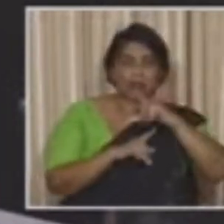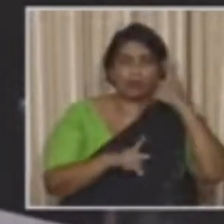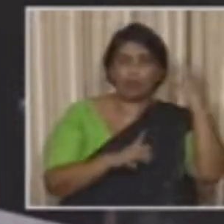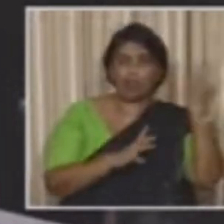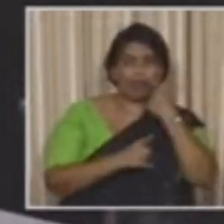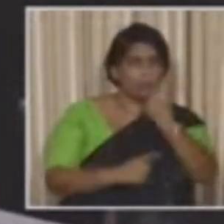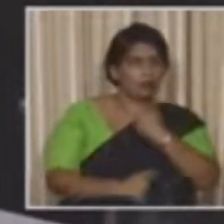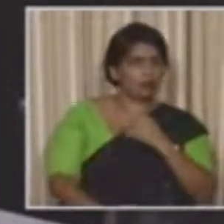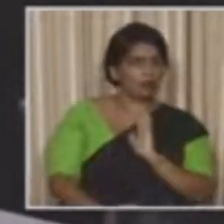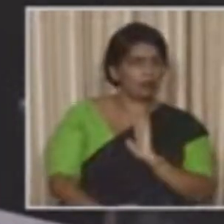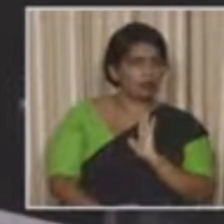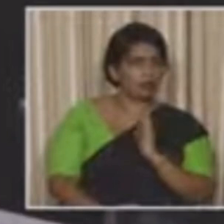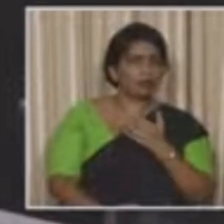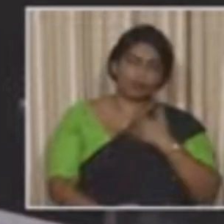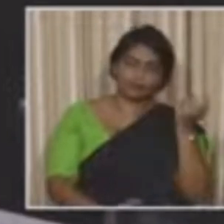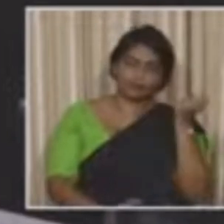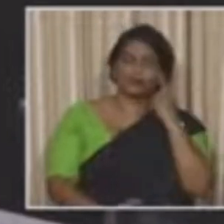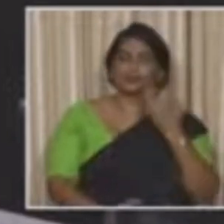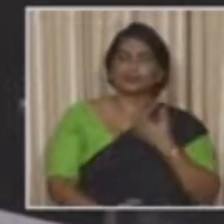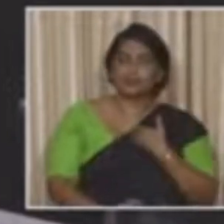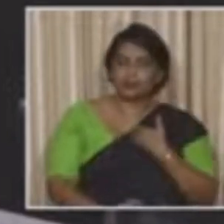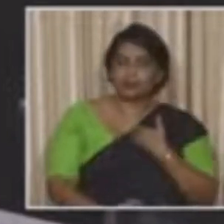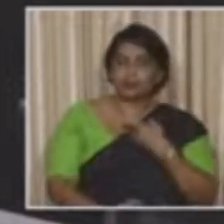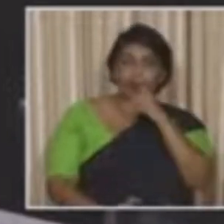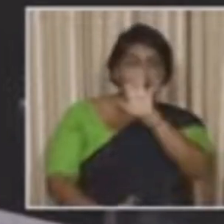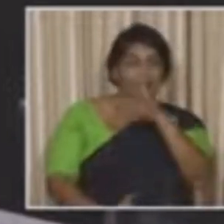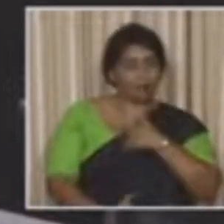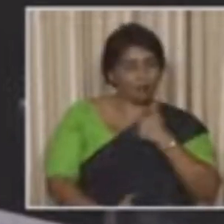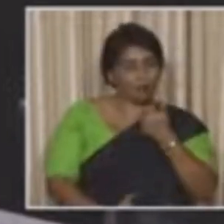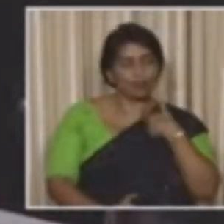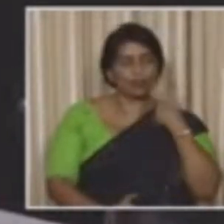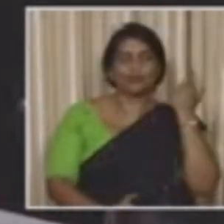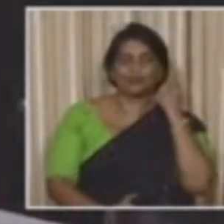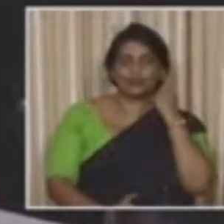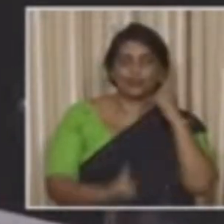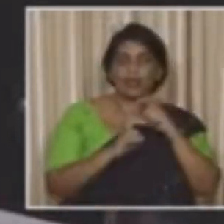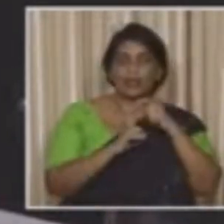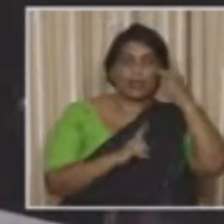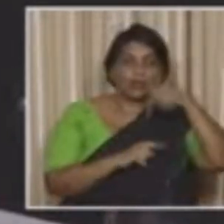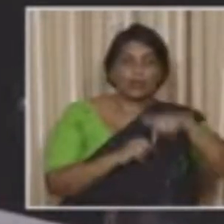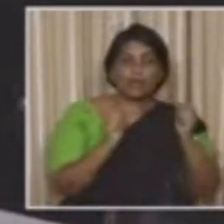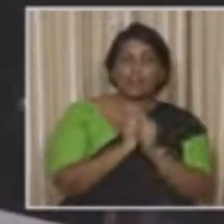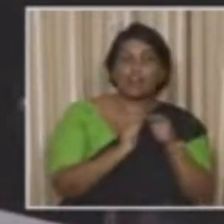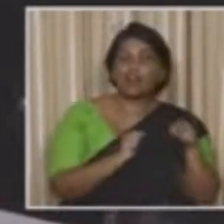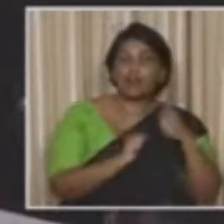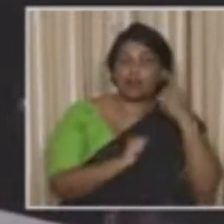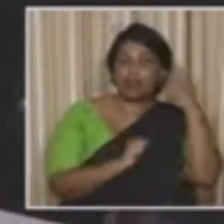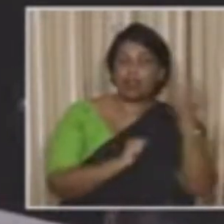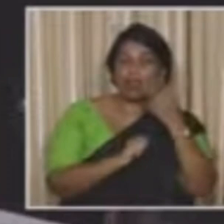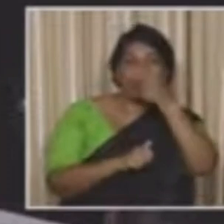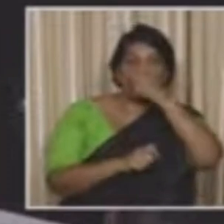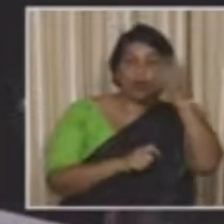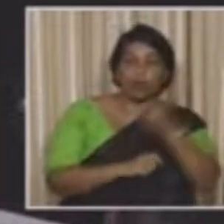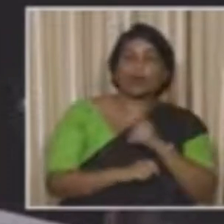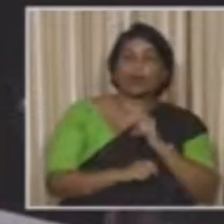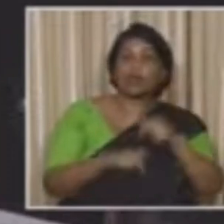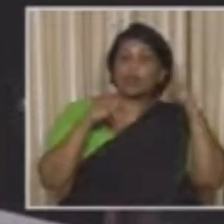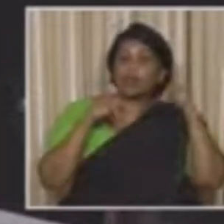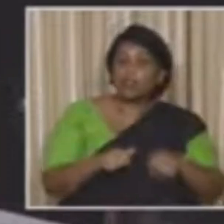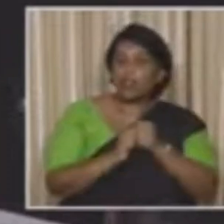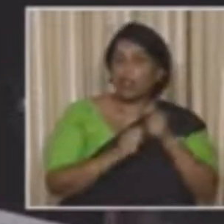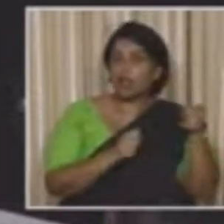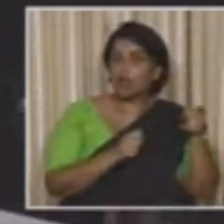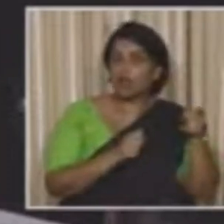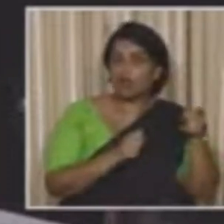කියන්න ඉන්න එපා හරි මම දන්නවා ඒක එතුමට වඩා හොඳට දන්නවා මොකද ඩීසල් වලින් කරේ කවුද ගල්ලංගුරු වලින් ගැහුවේ කවුද දැනුත් මොකද සිද්ධ